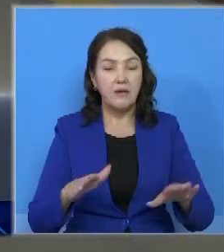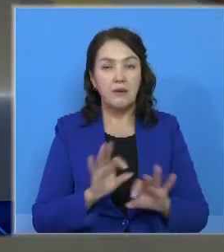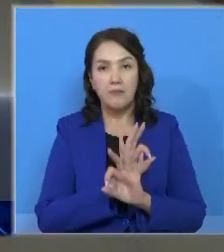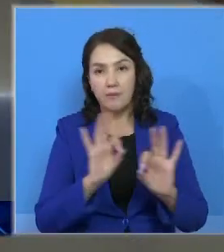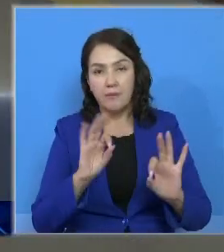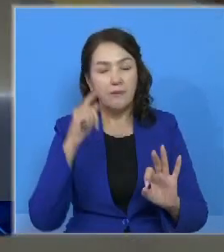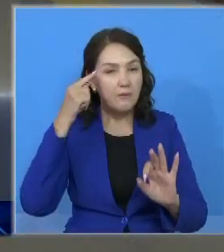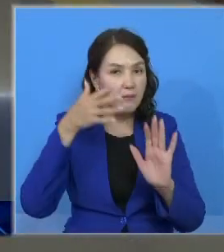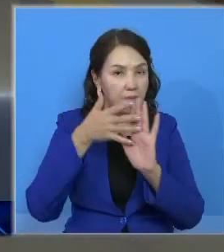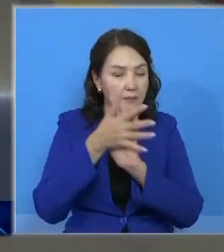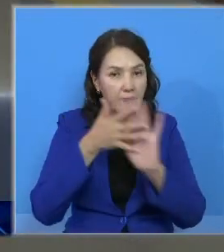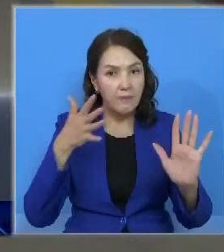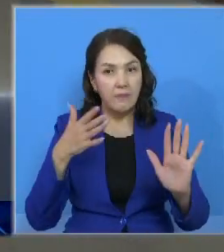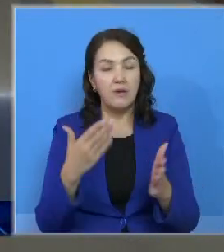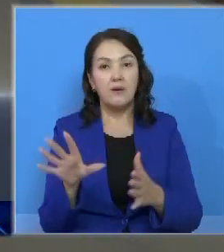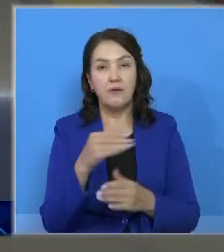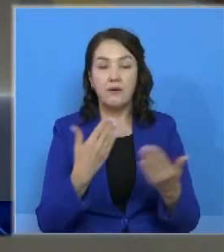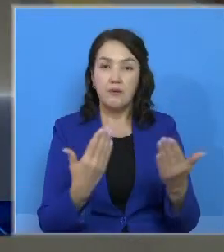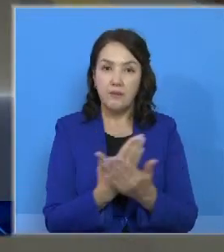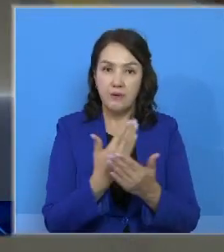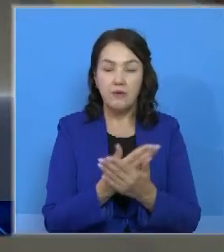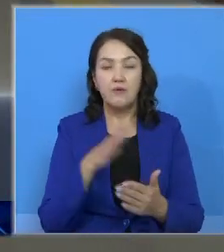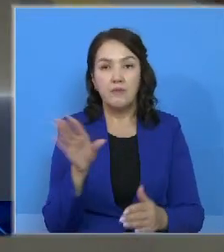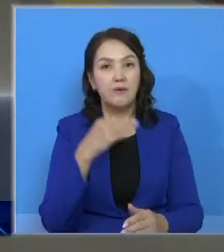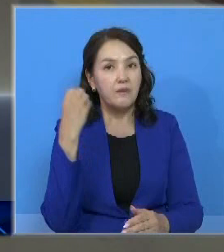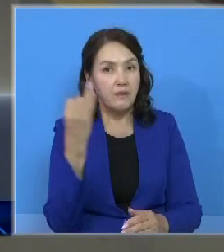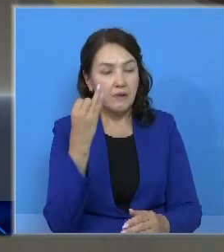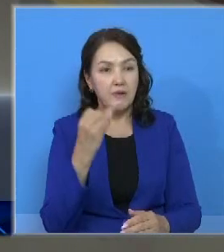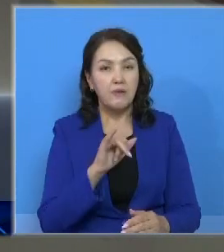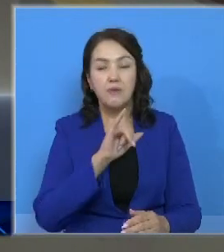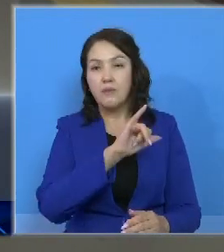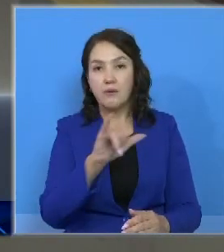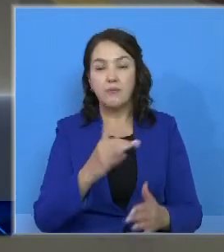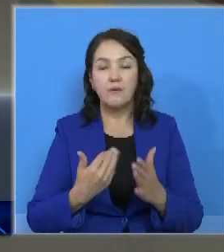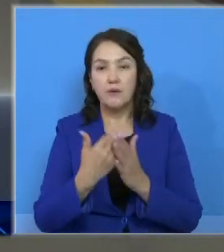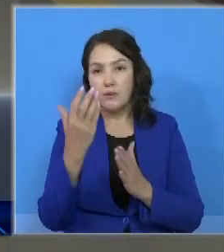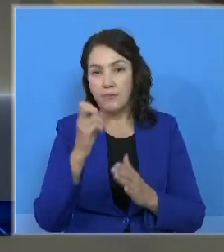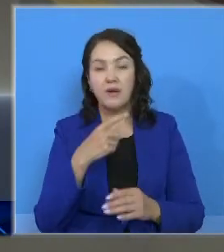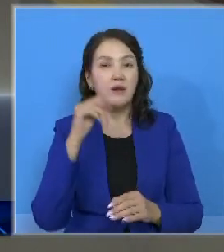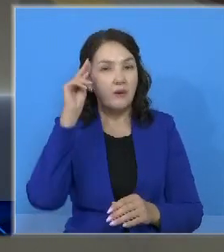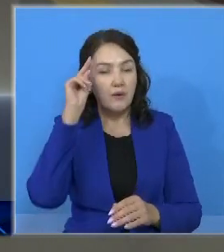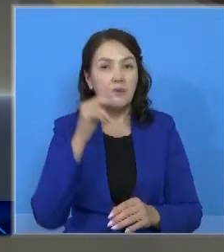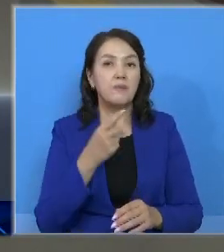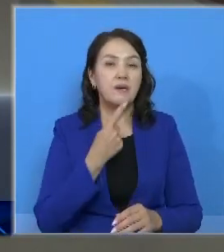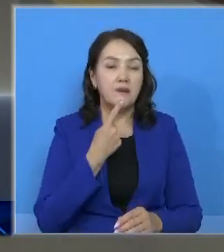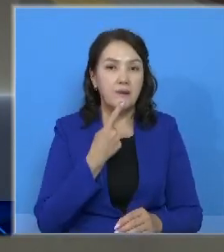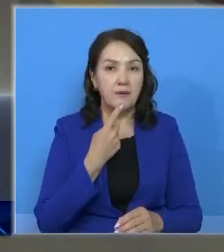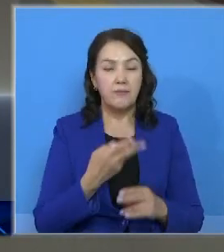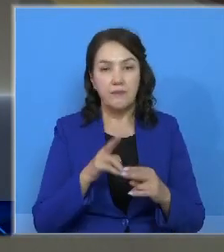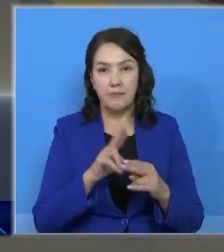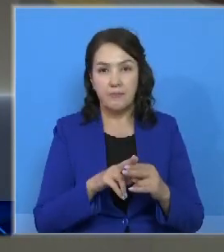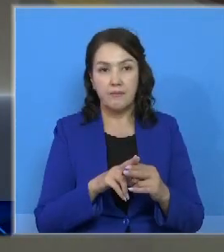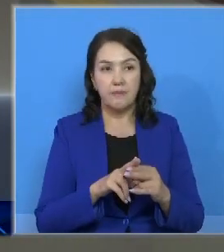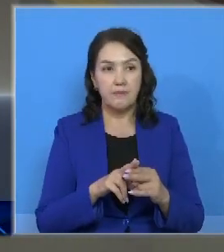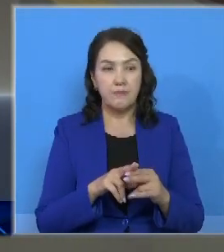это усваивают, потому что для них это все новое, все интересное, у них высокая мотивация изучения языка. Так как,